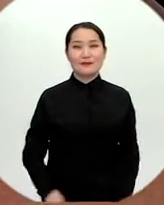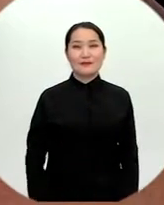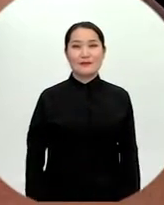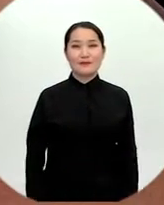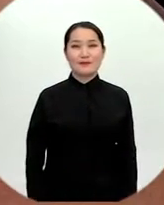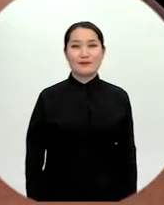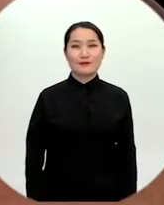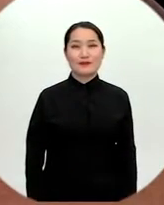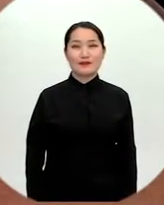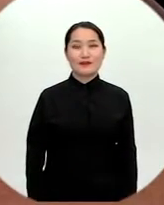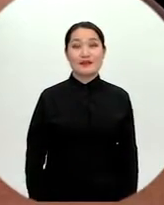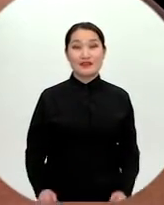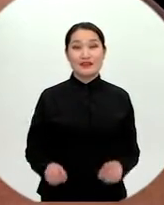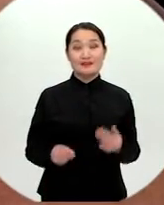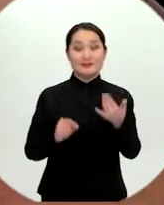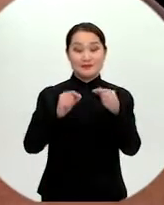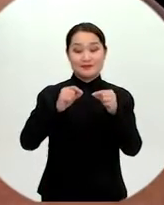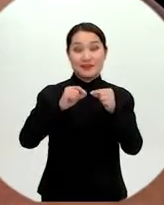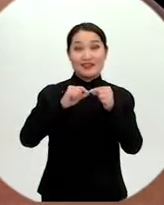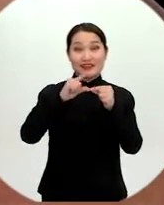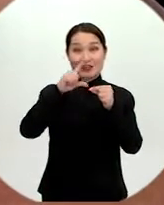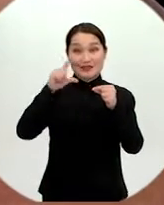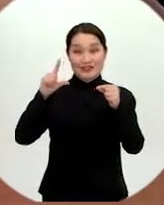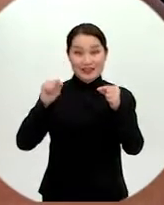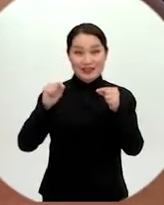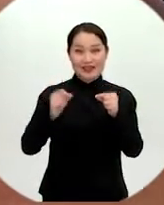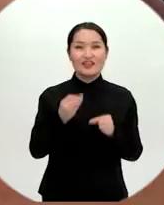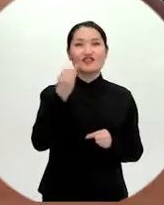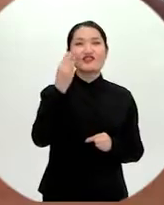Навчныхаа ишнүүдийг тэмдэглээд гаргачих өдрөө.